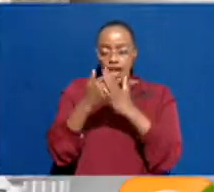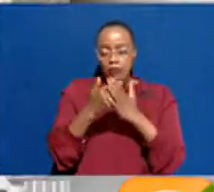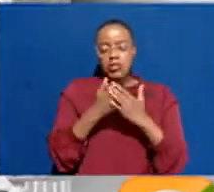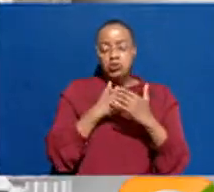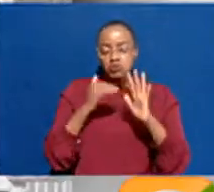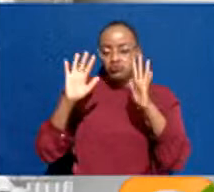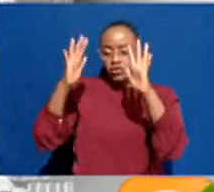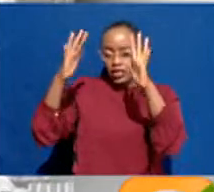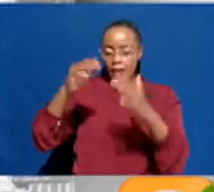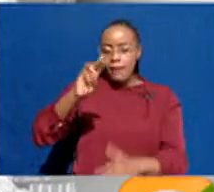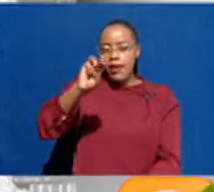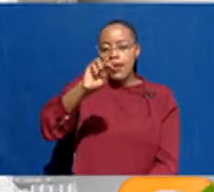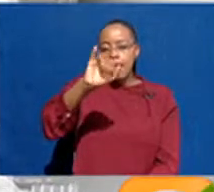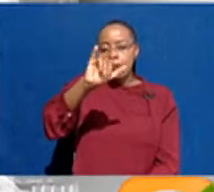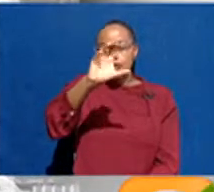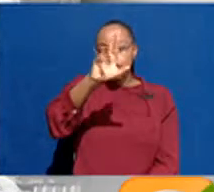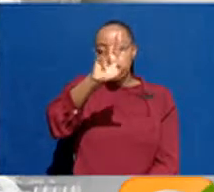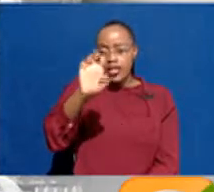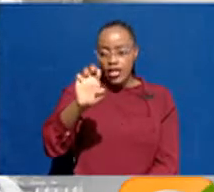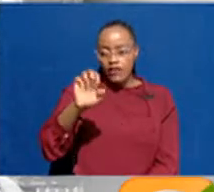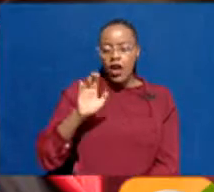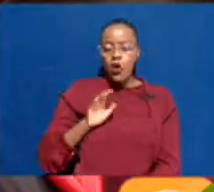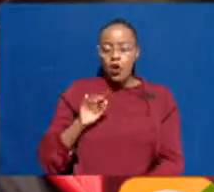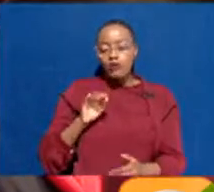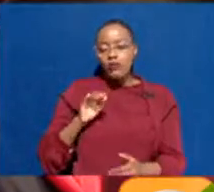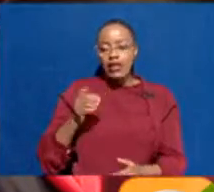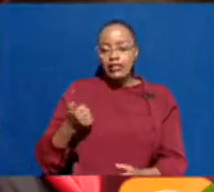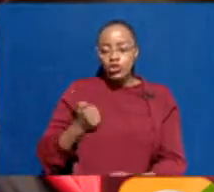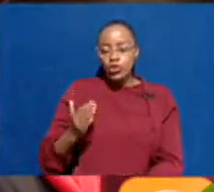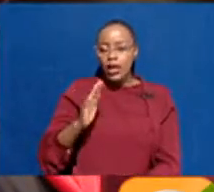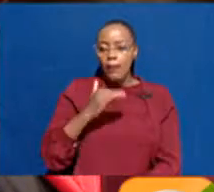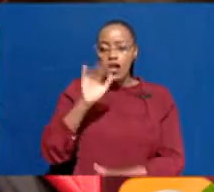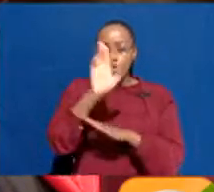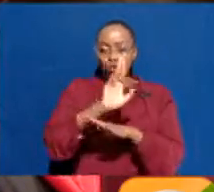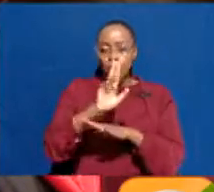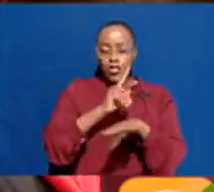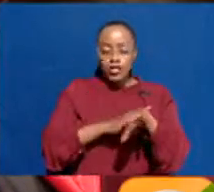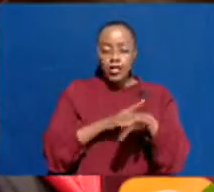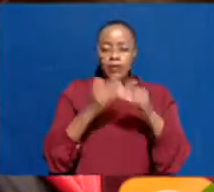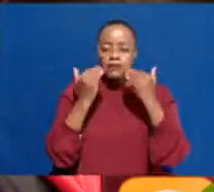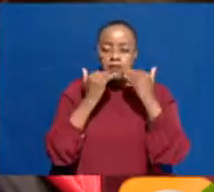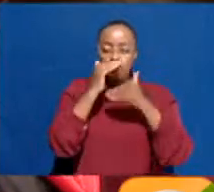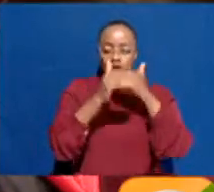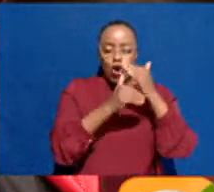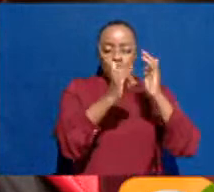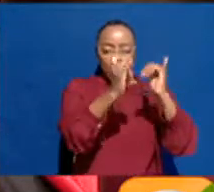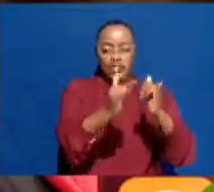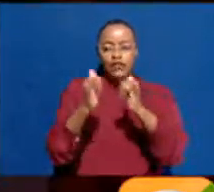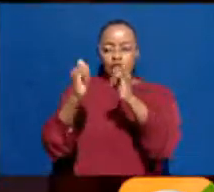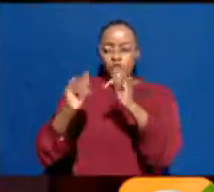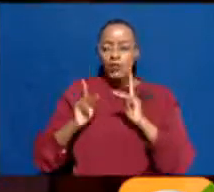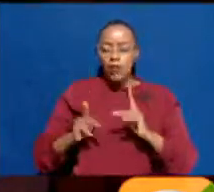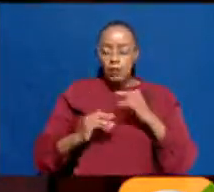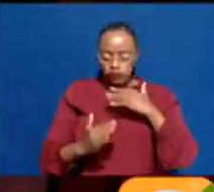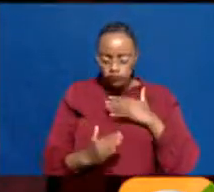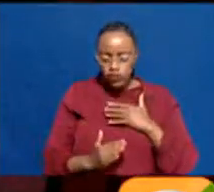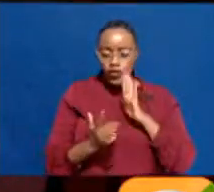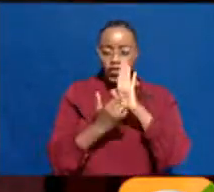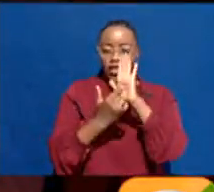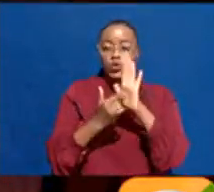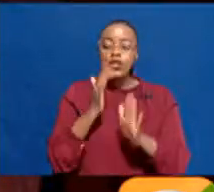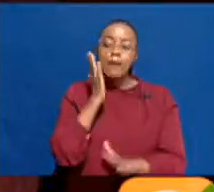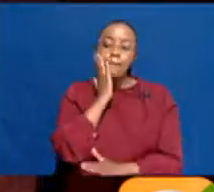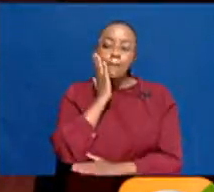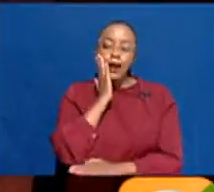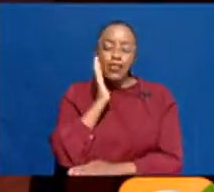Profesa Micere Githae Mugo. Bintiye akichukua nafasi hiyo kumshukuru kila mtu kwa heshima waliomuonyesha